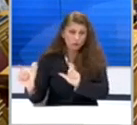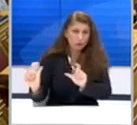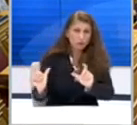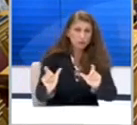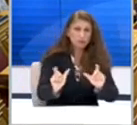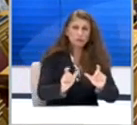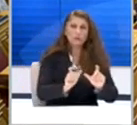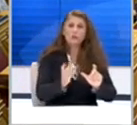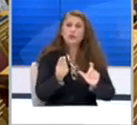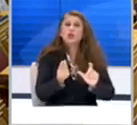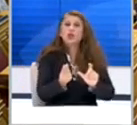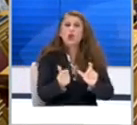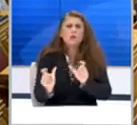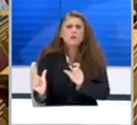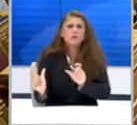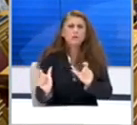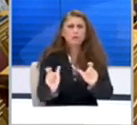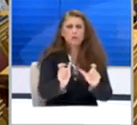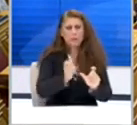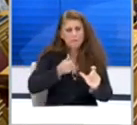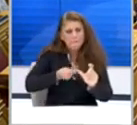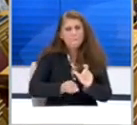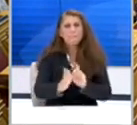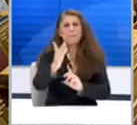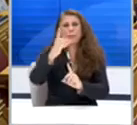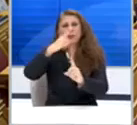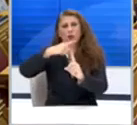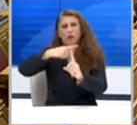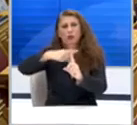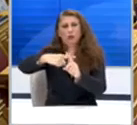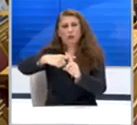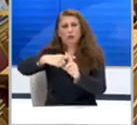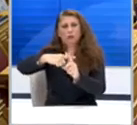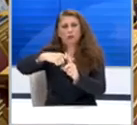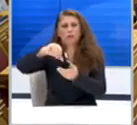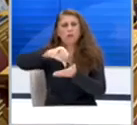φυλάτων δια του Σταυρού Σου